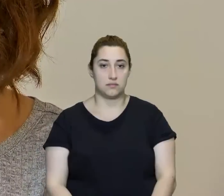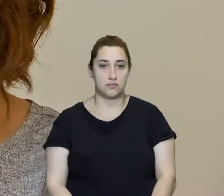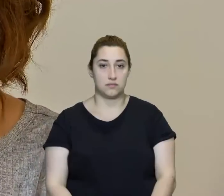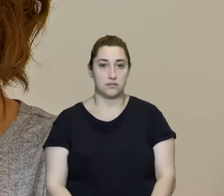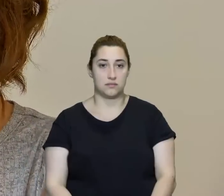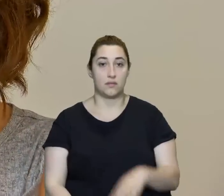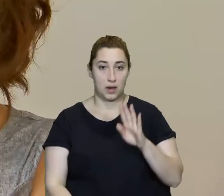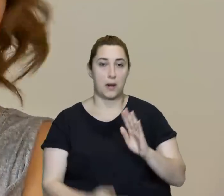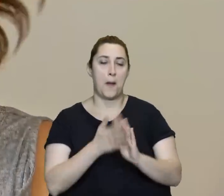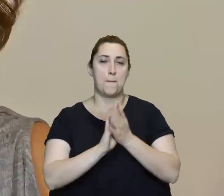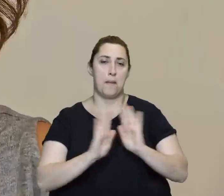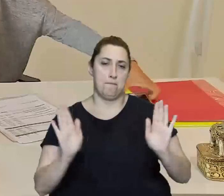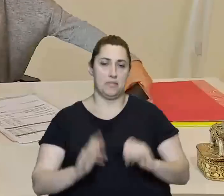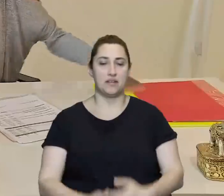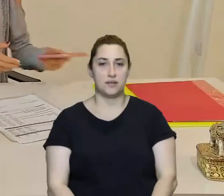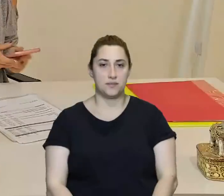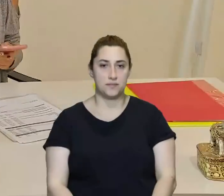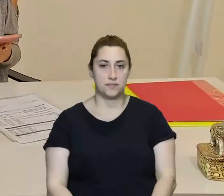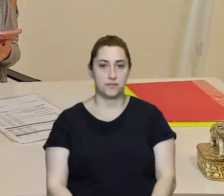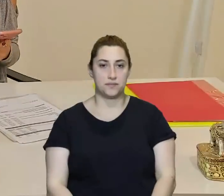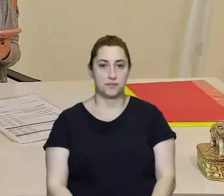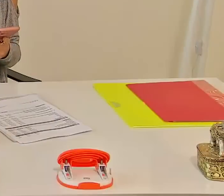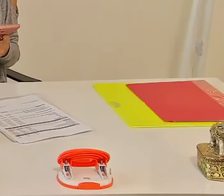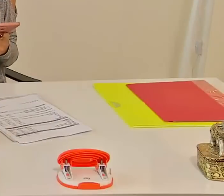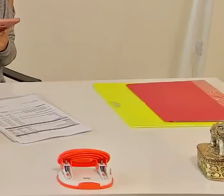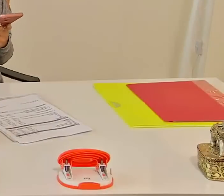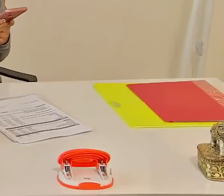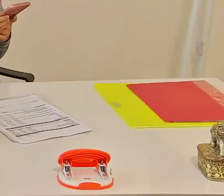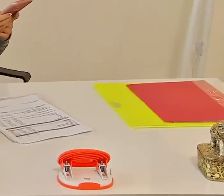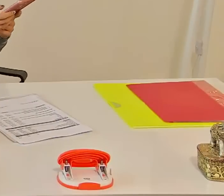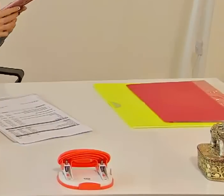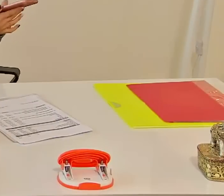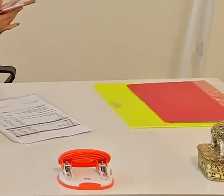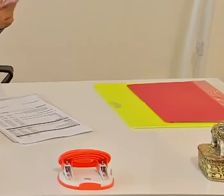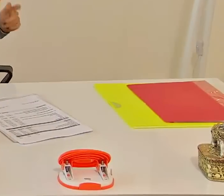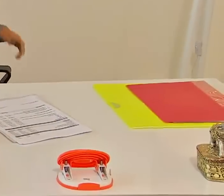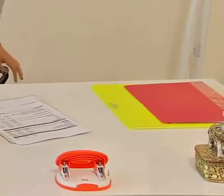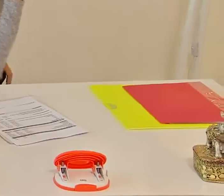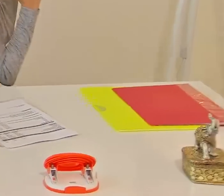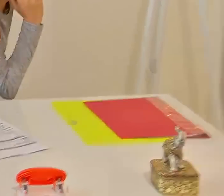Evet, tamamdır bu iş. Telefonunu aldı, arama yaparak ayağa kalktı.